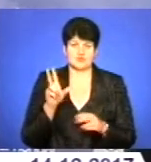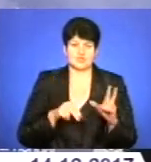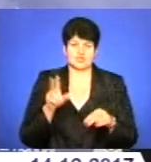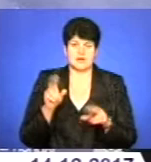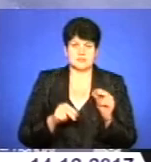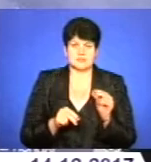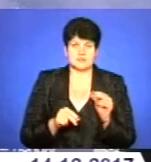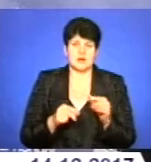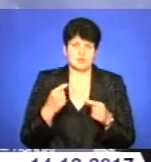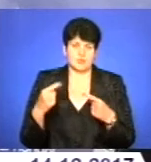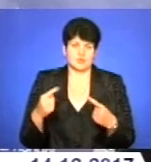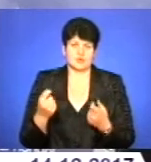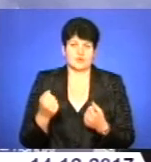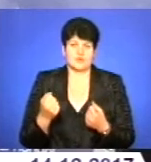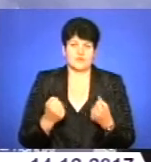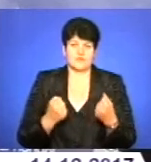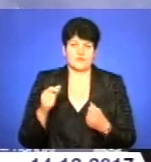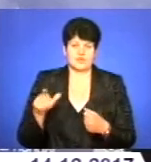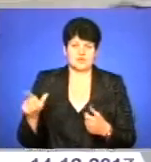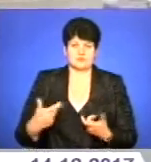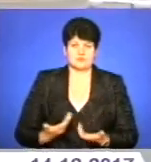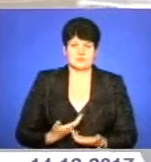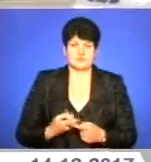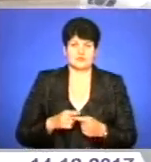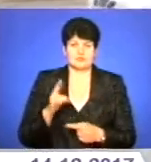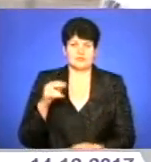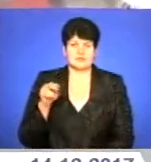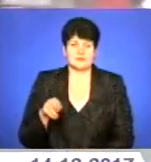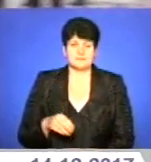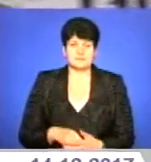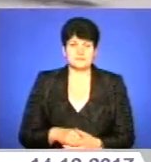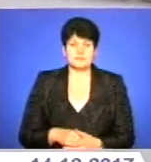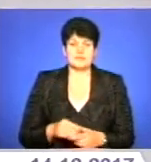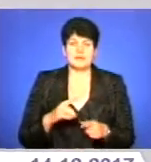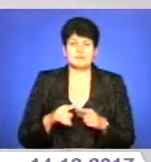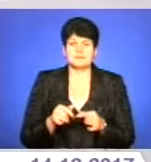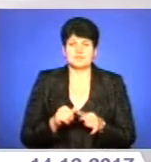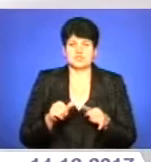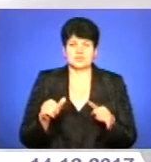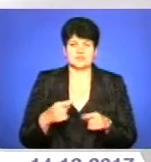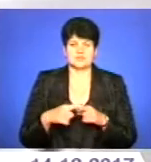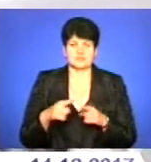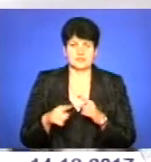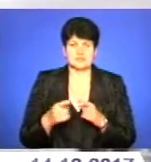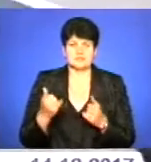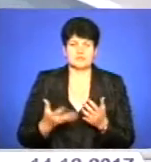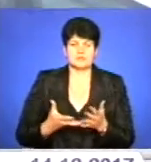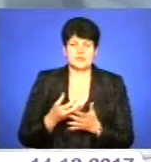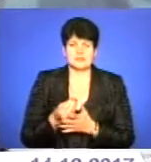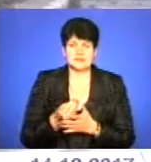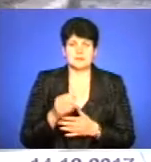пішохода або іншого водія на те, щоб вижити в такому ДТП. Наразі за перевищення швидкості руху транспорту водії сплачують